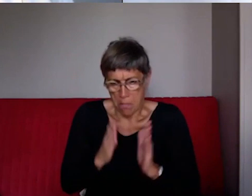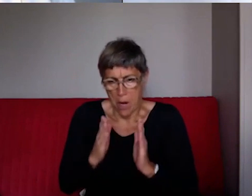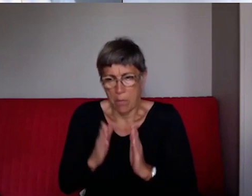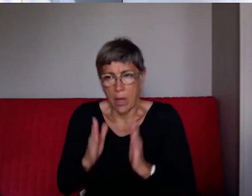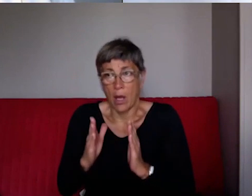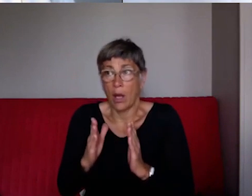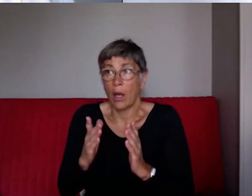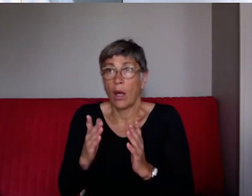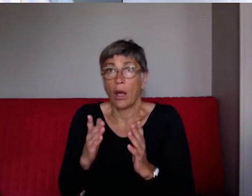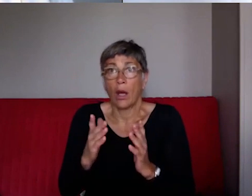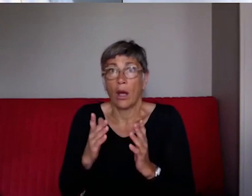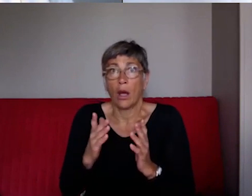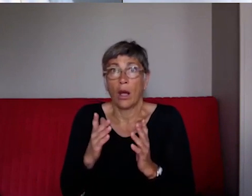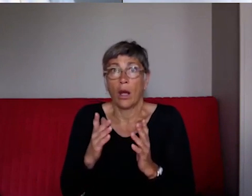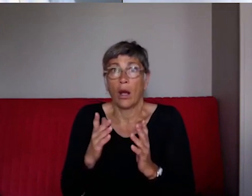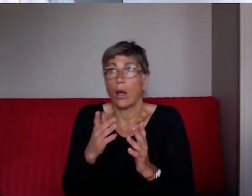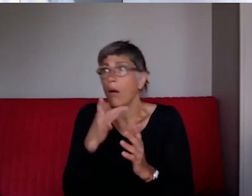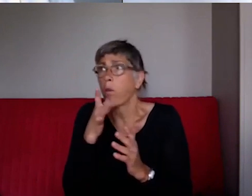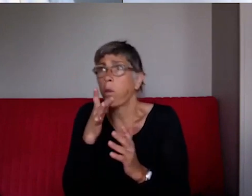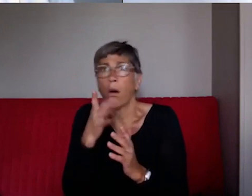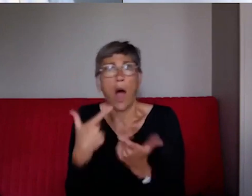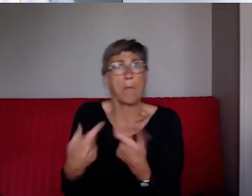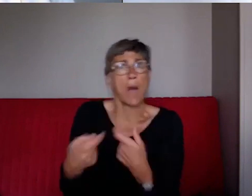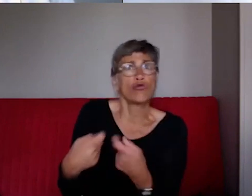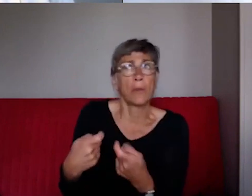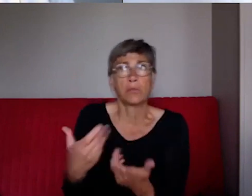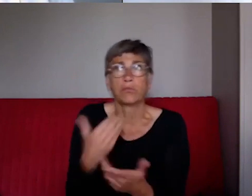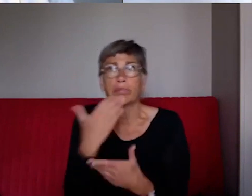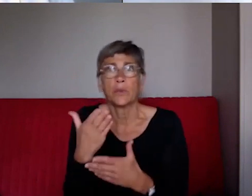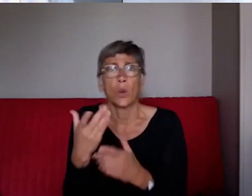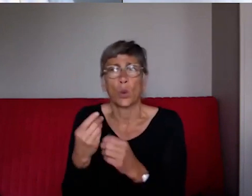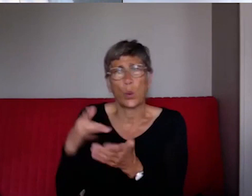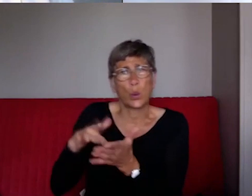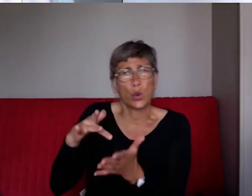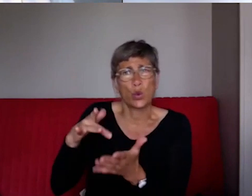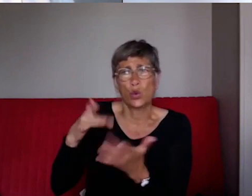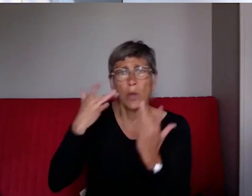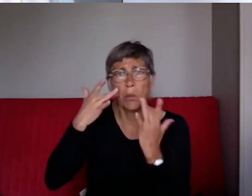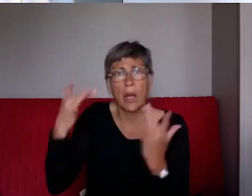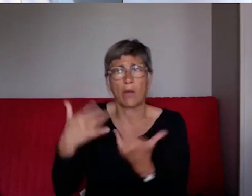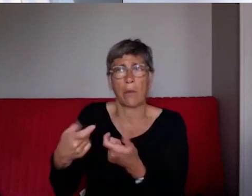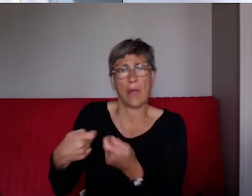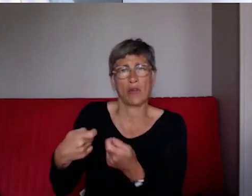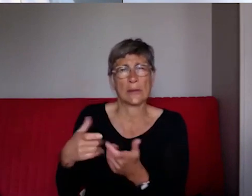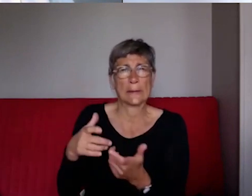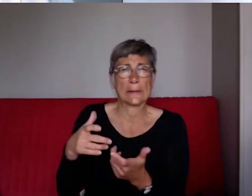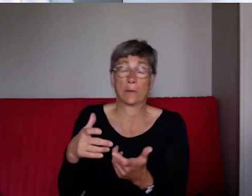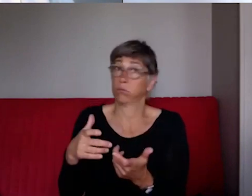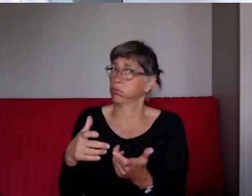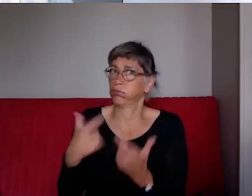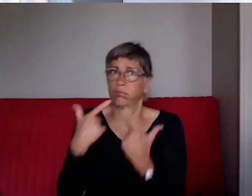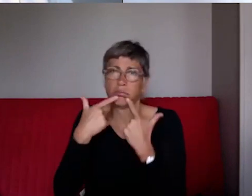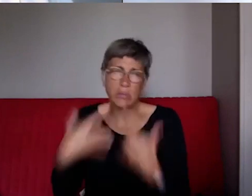qui par exemple n'est pas du tout apte à faire du management ou qui a eu des histoires ou des expériences de management décevantes ou